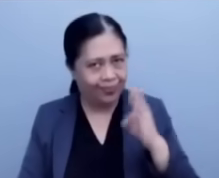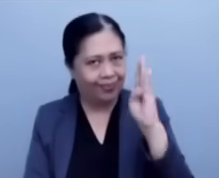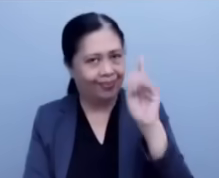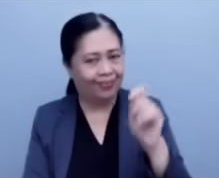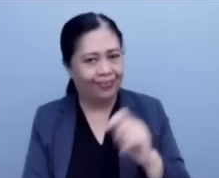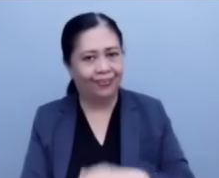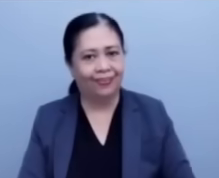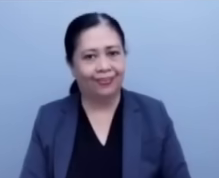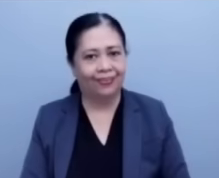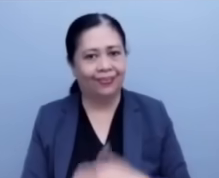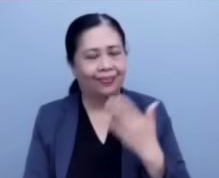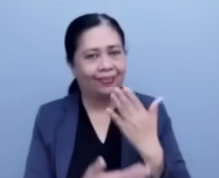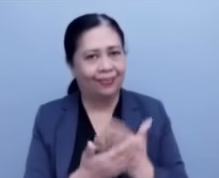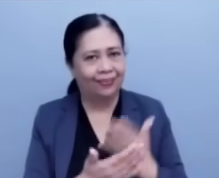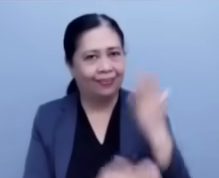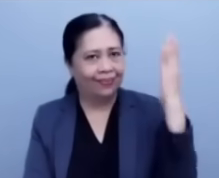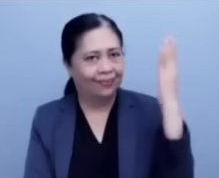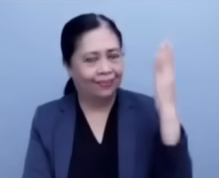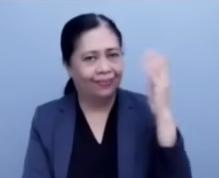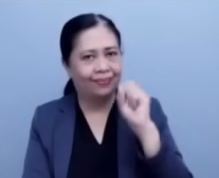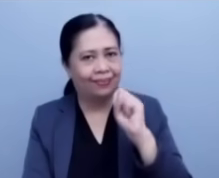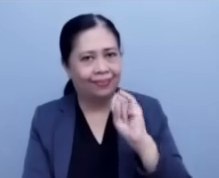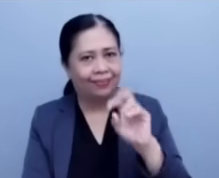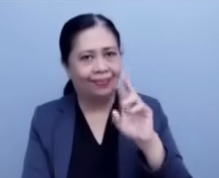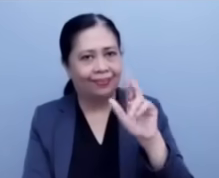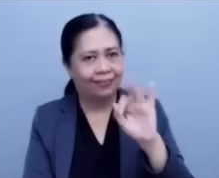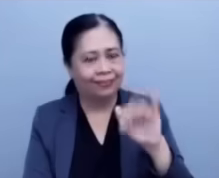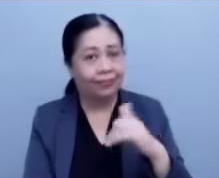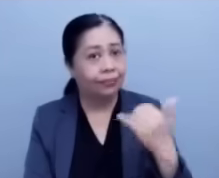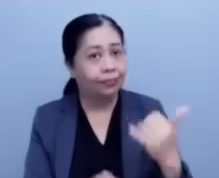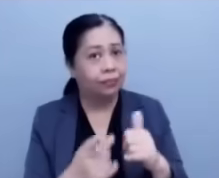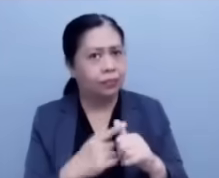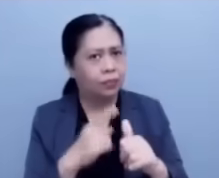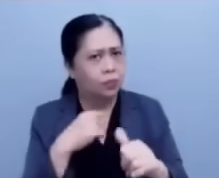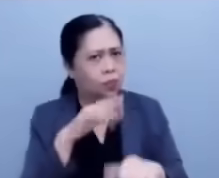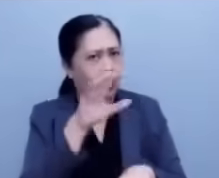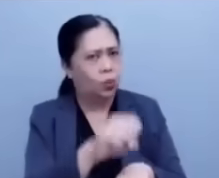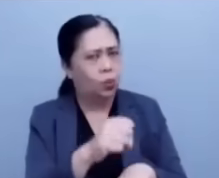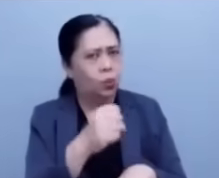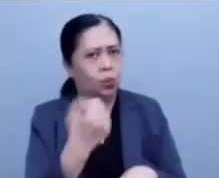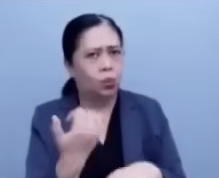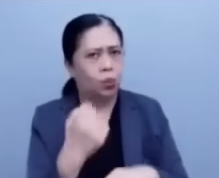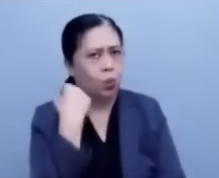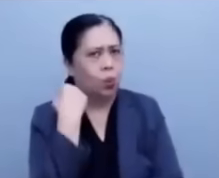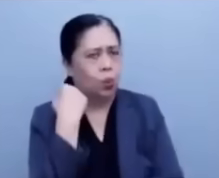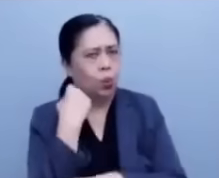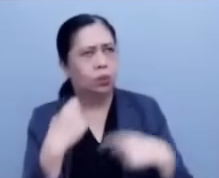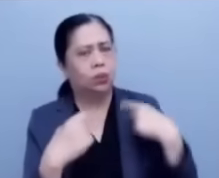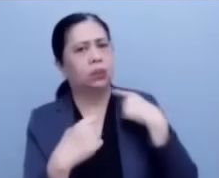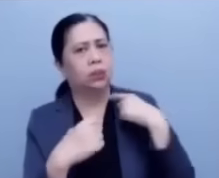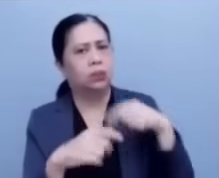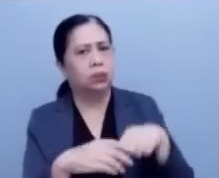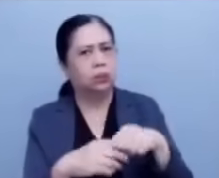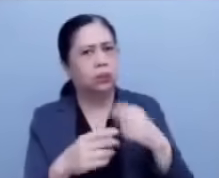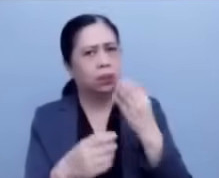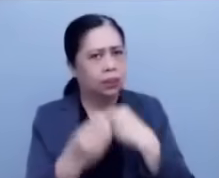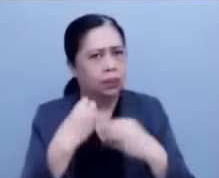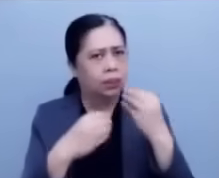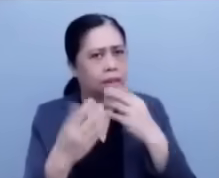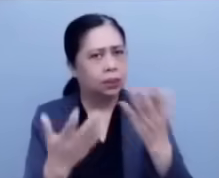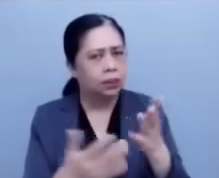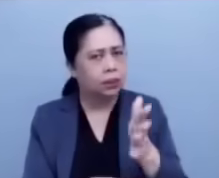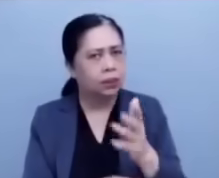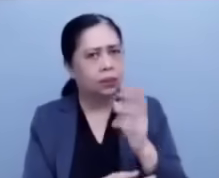Magandang tanghali po, Sir Rafi. Opo, unahin na natin itong nahulikam na pang-hold up ng anim na armadong lalaki dyan po sa isang kainan sa Imus, Cavite. Ano pong